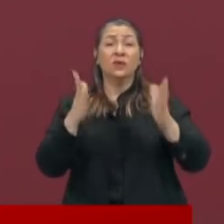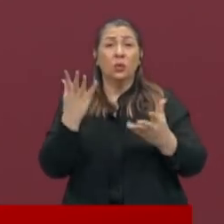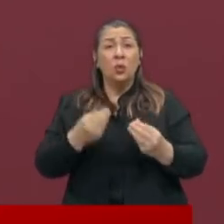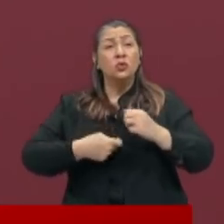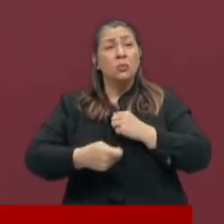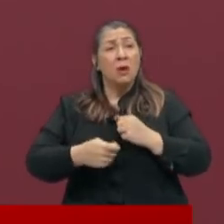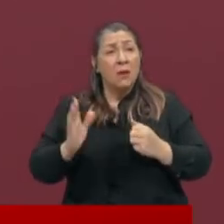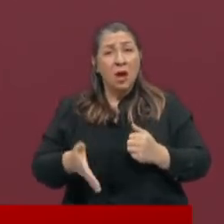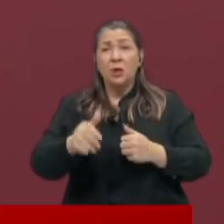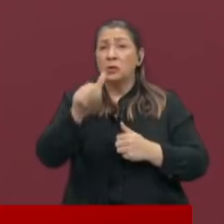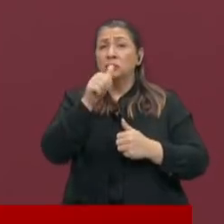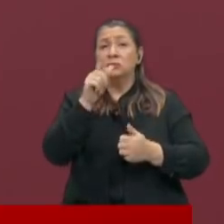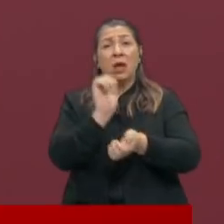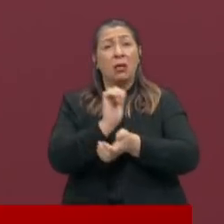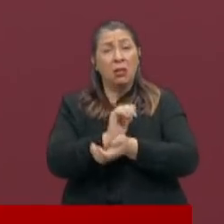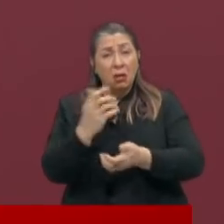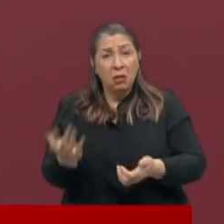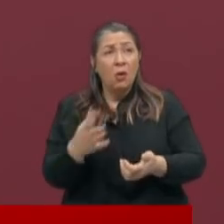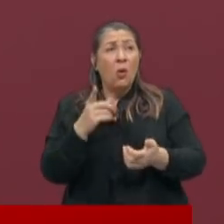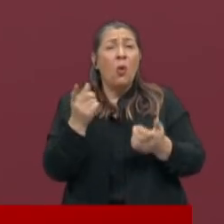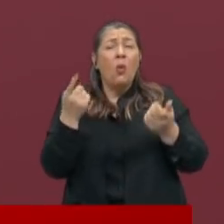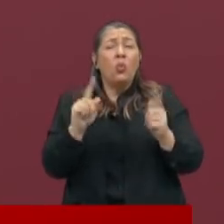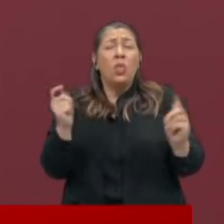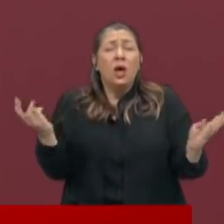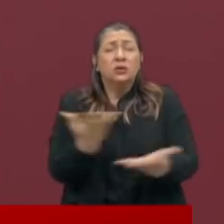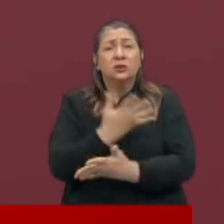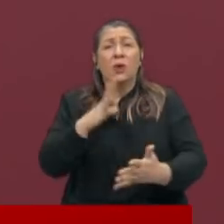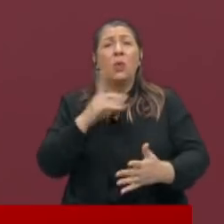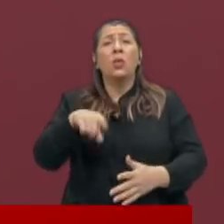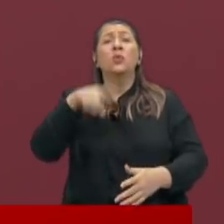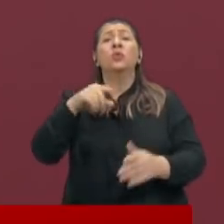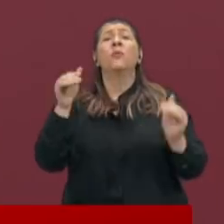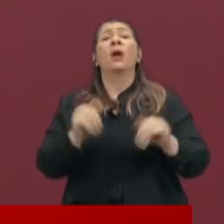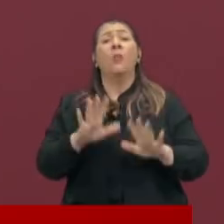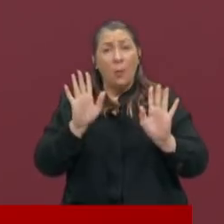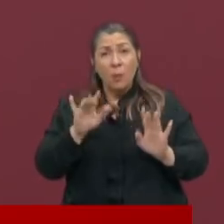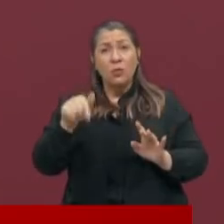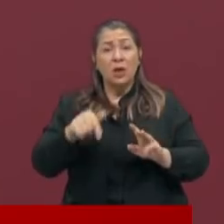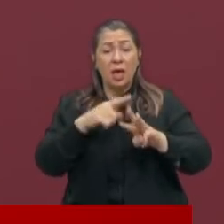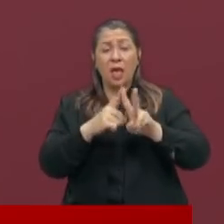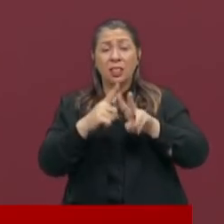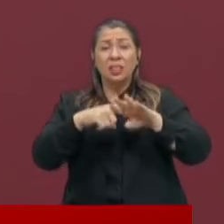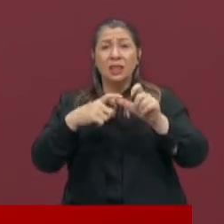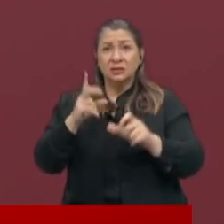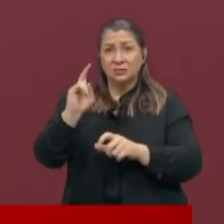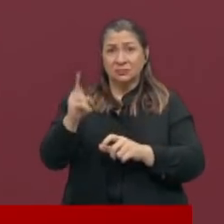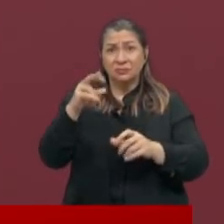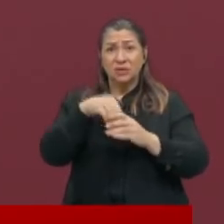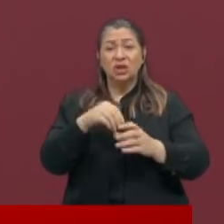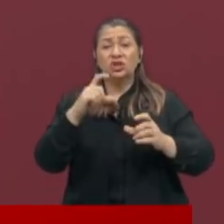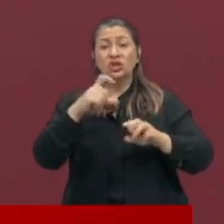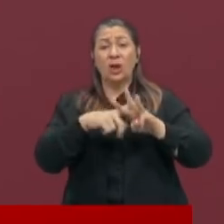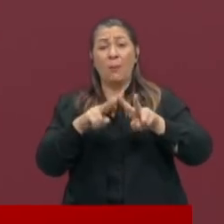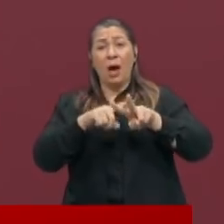Kumar oynayan, içkici bir aileden onlarca oluyor. Onlar hiç gündeme gelmiyor ama burada Enes Kara üzerinden